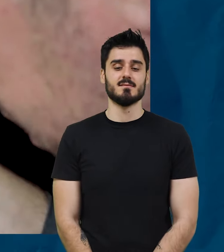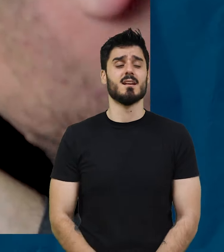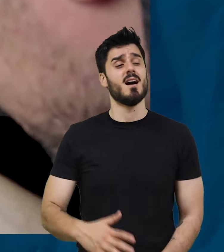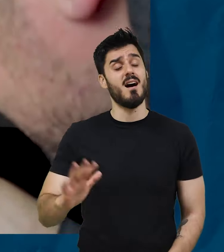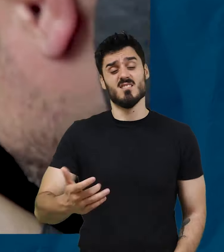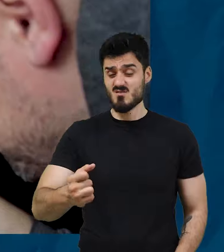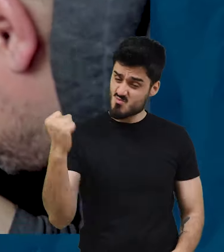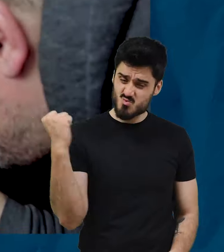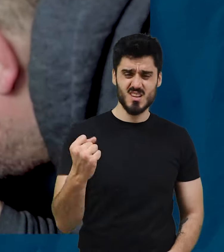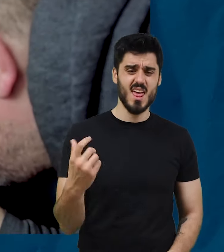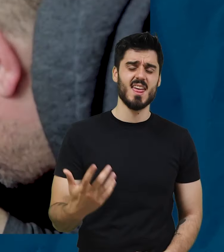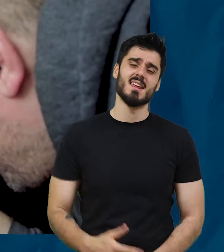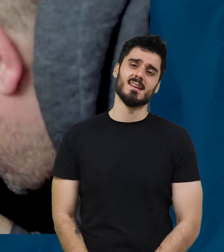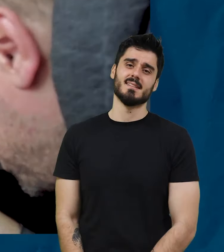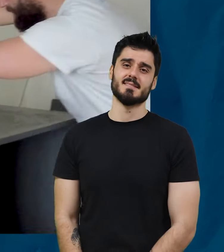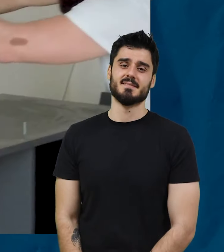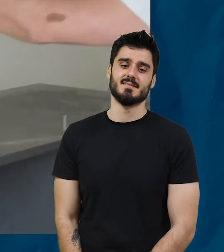Удрай!